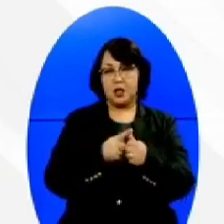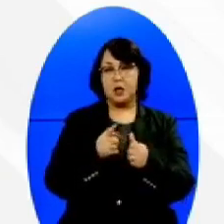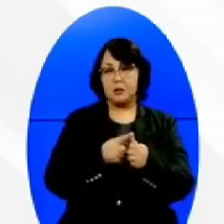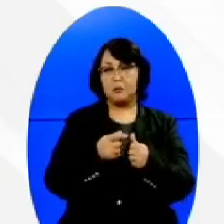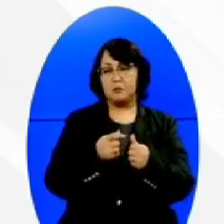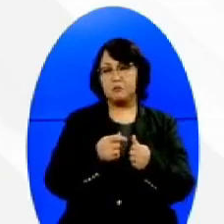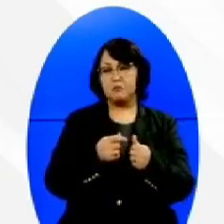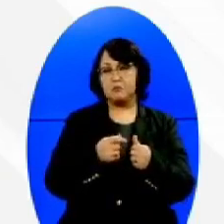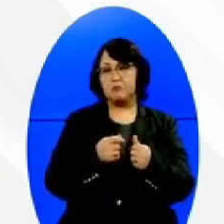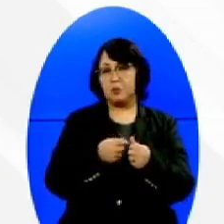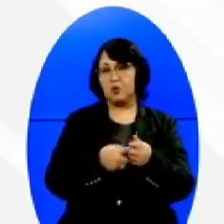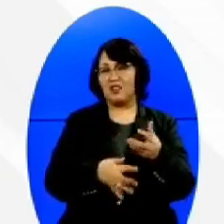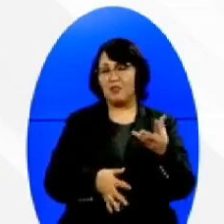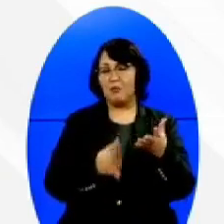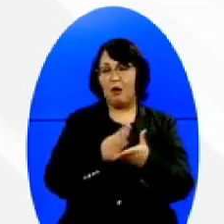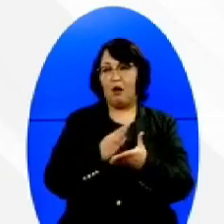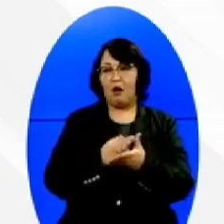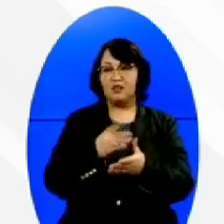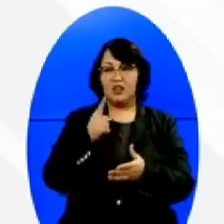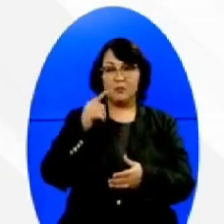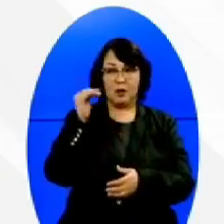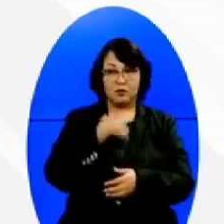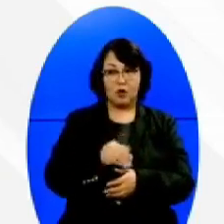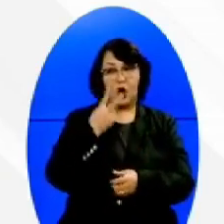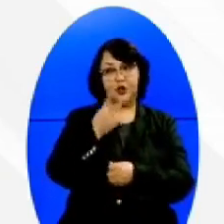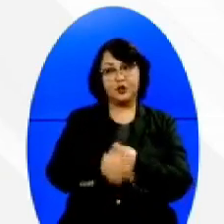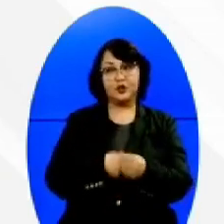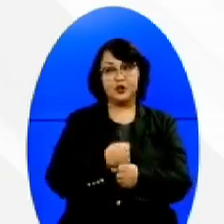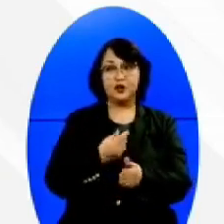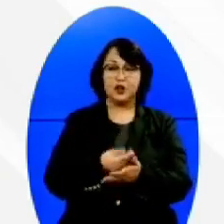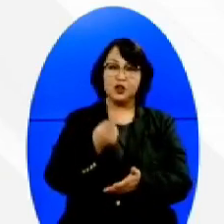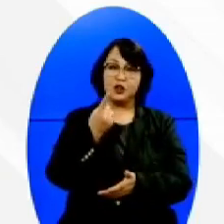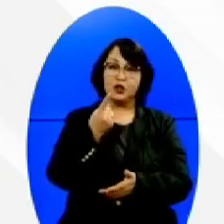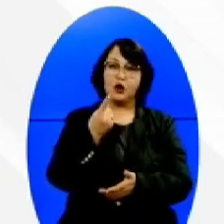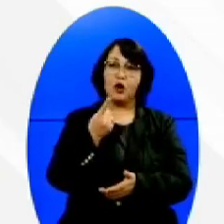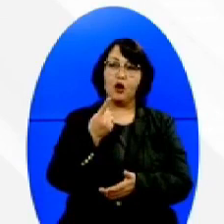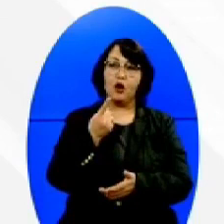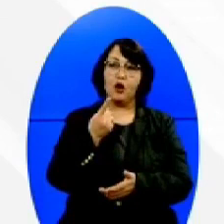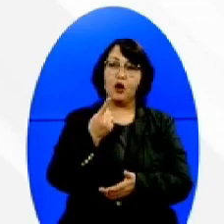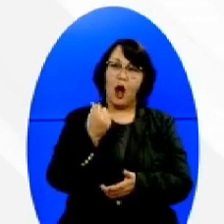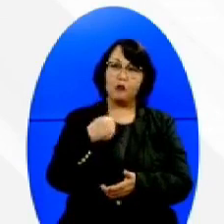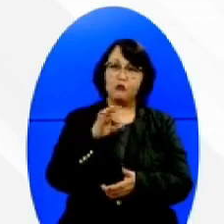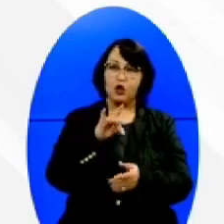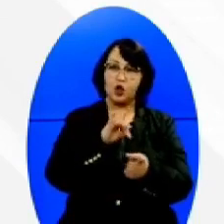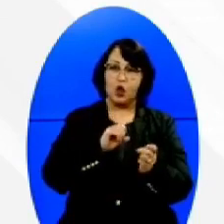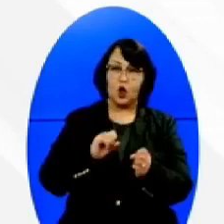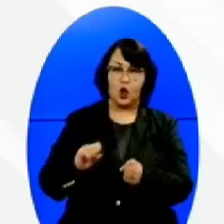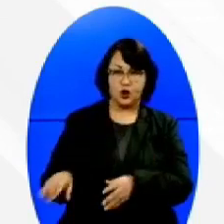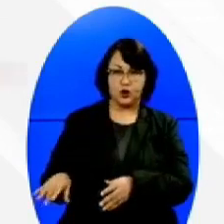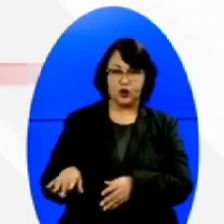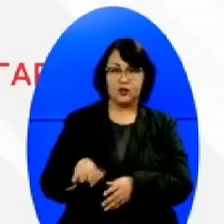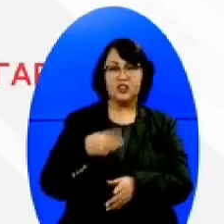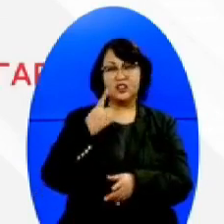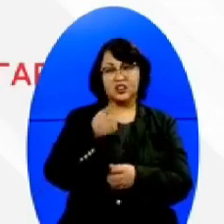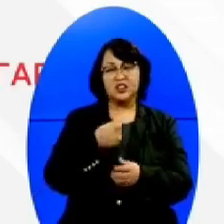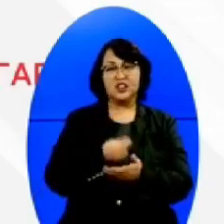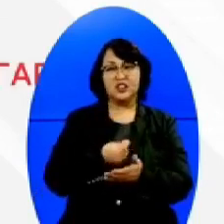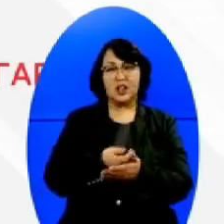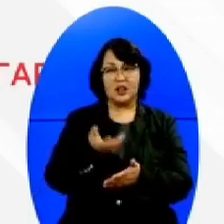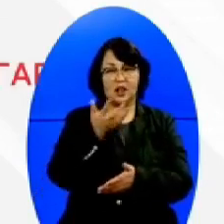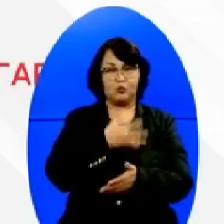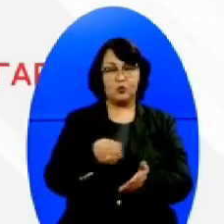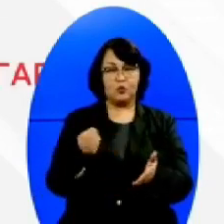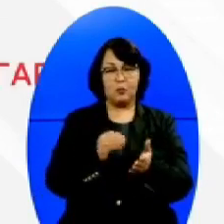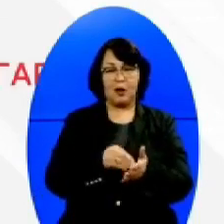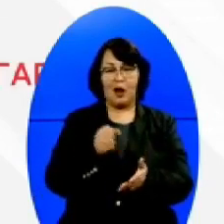автомашин дунджаар 2 жилд нэг удаа аккумулятороо солидгоо гэж тооцвол жилд дунджаар 500 мянган гаруй аккумулятор хаягдл болж гардаг гэсэн албан бус